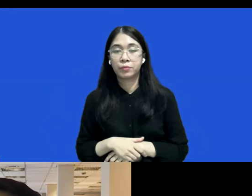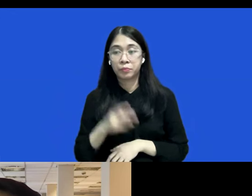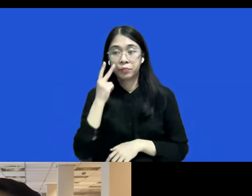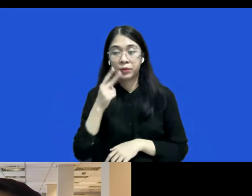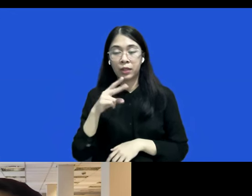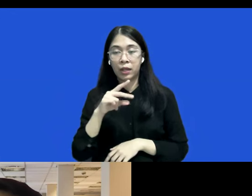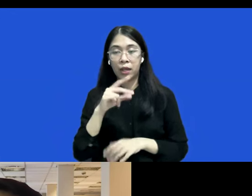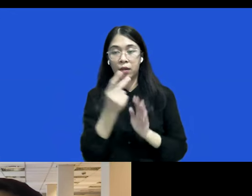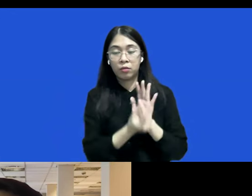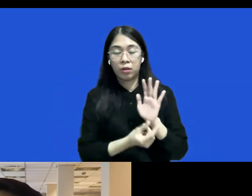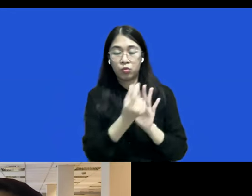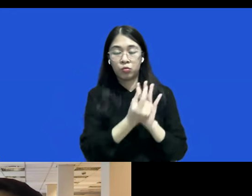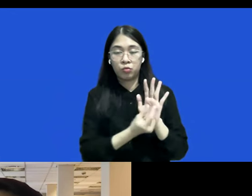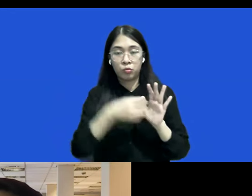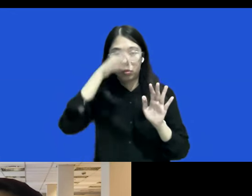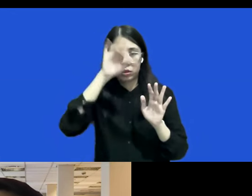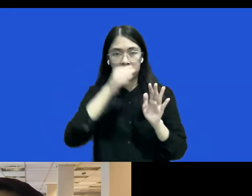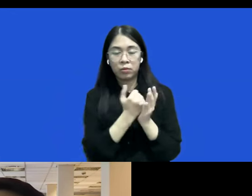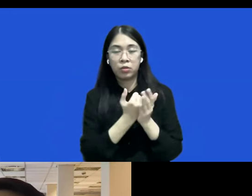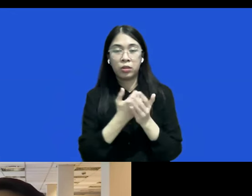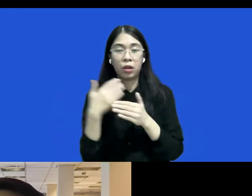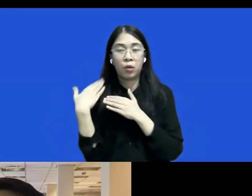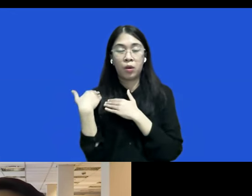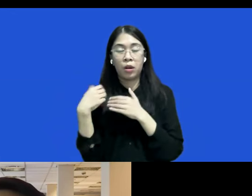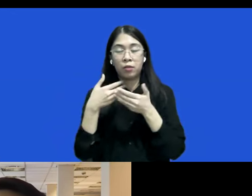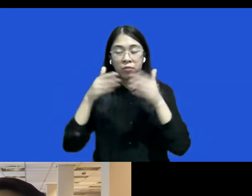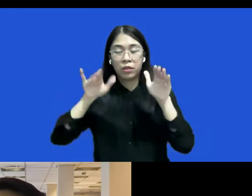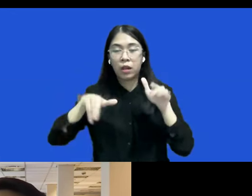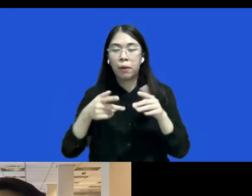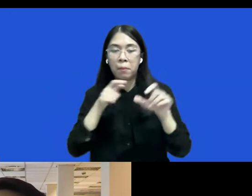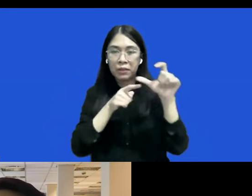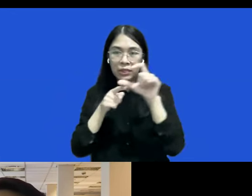Polri sendiri, salah satu perluasan kewenangannya itu berkaitan dengan penyidikan, yang mana